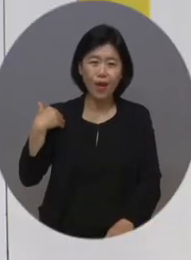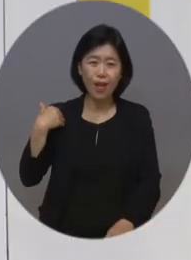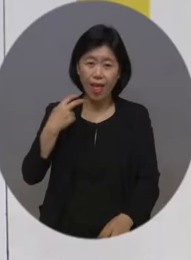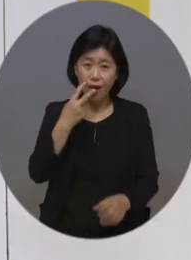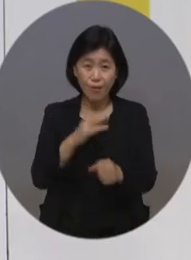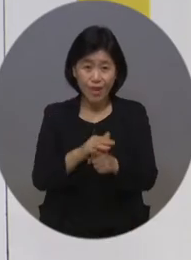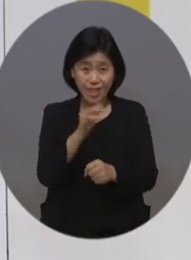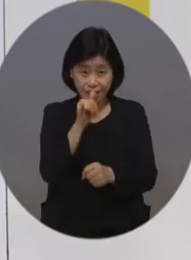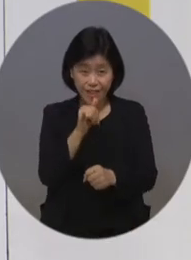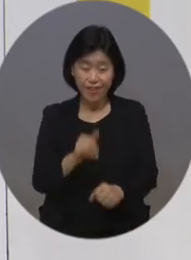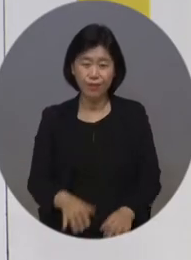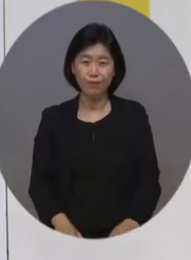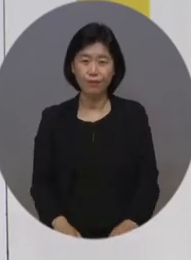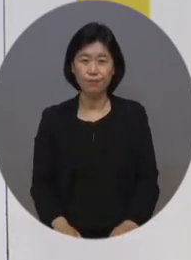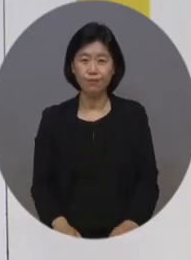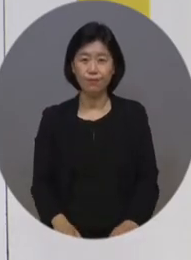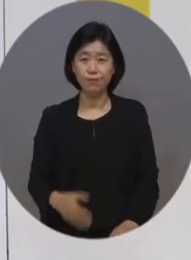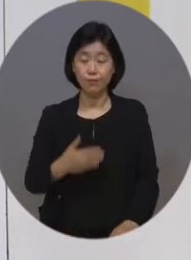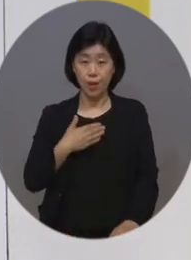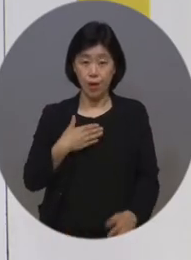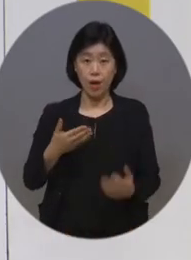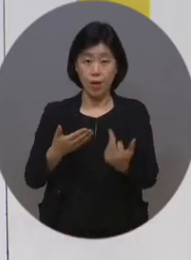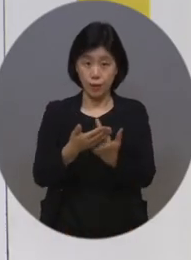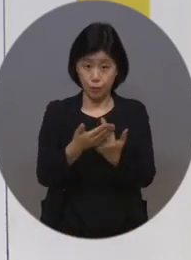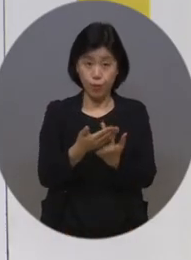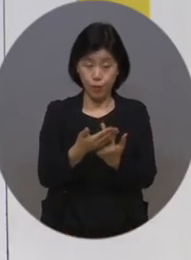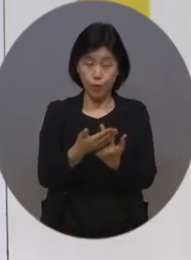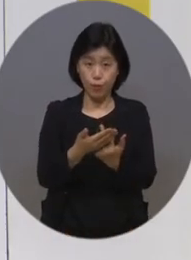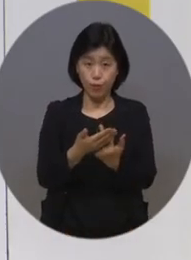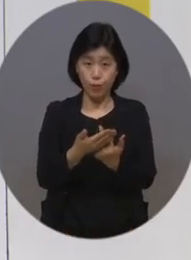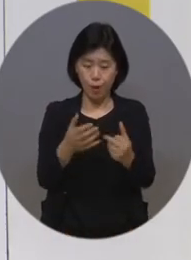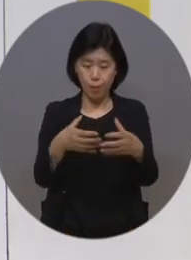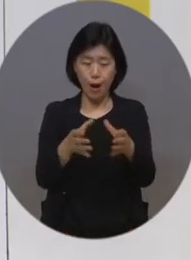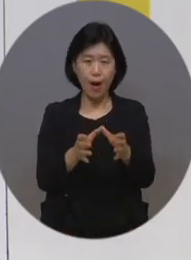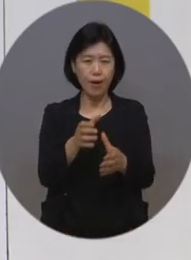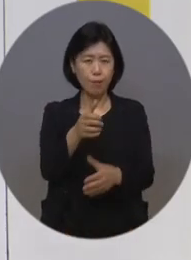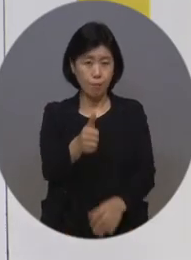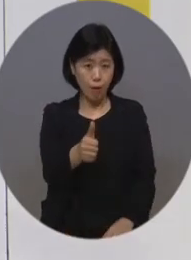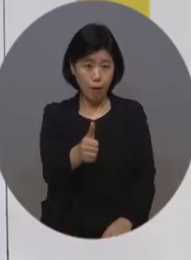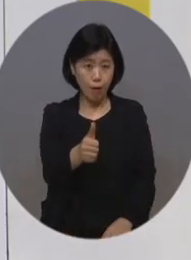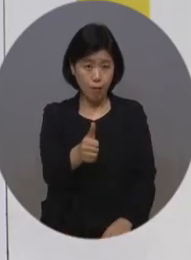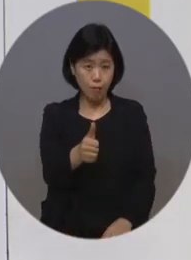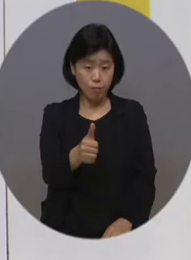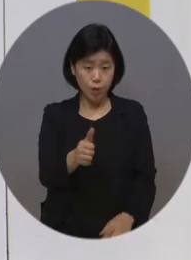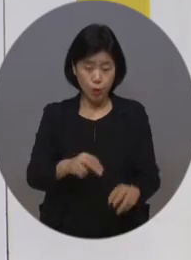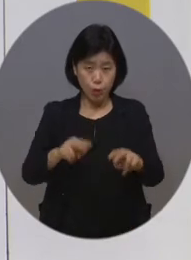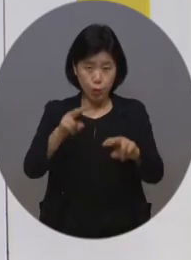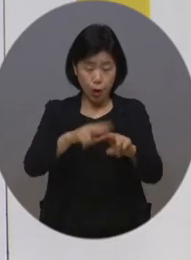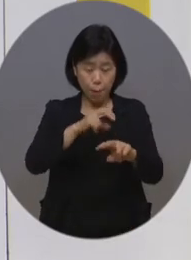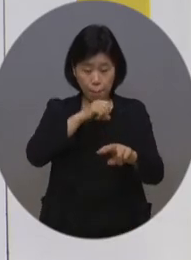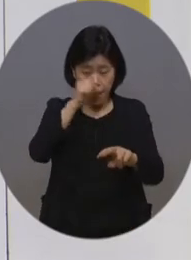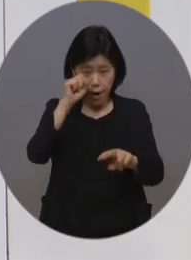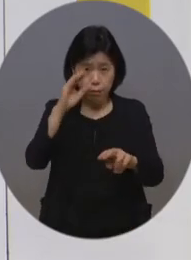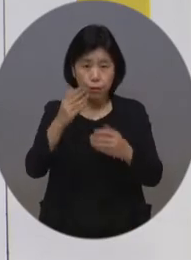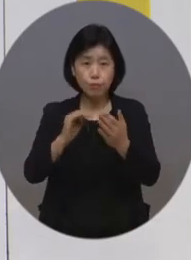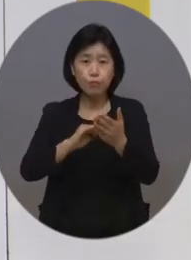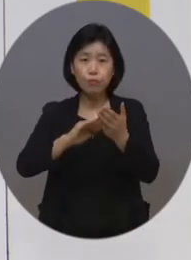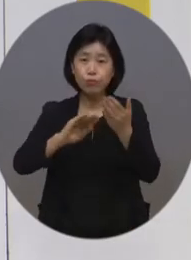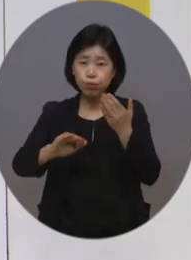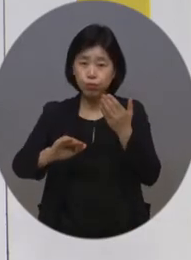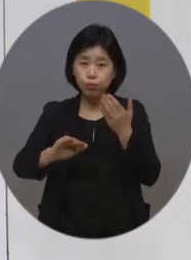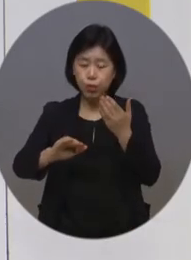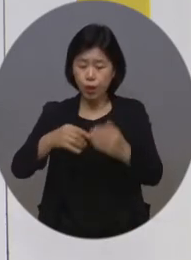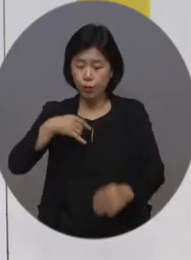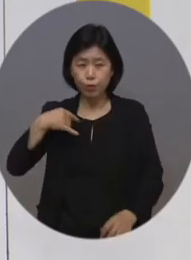제가 제주도지사 가 돼 가지고 중국 한테 땅 팔아 넘겼다고 4 댓글 다시는 분들 있어요 어이